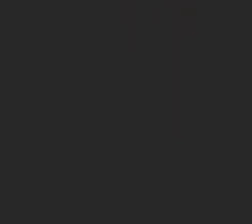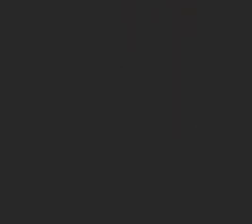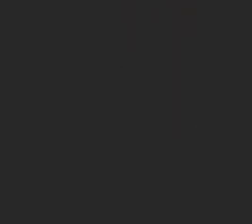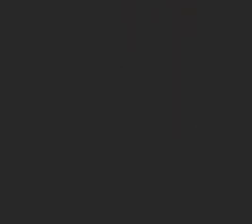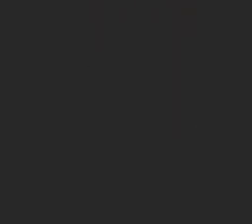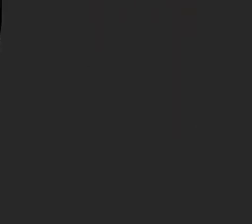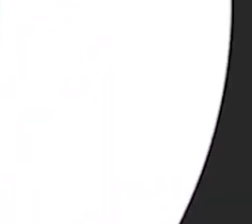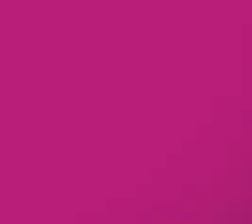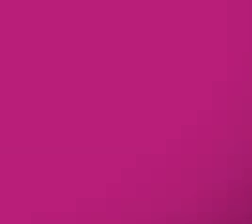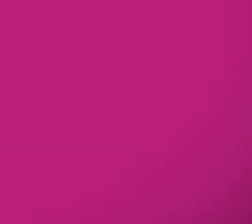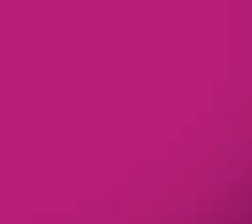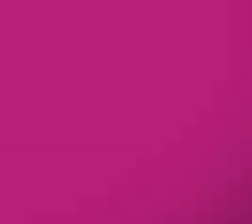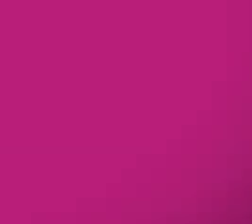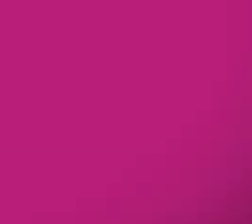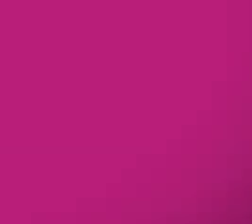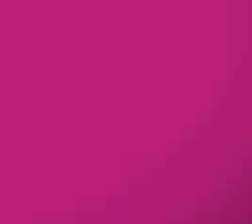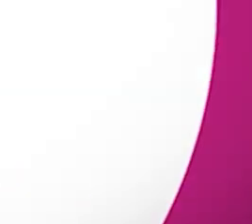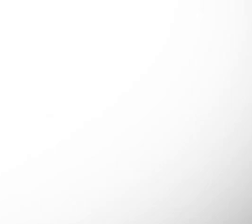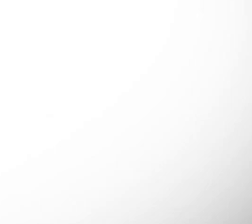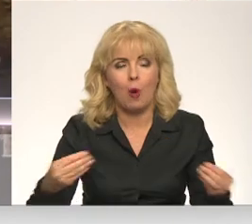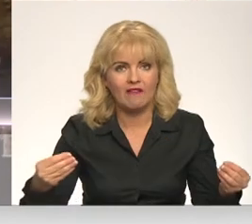Re, viss ēters ir te!